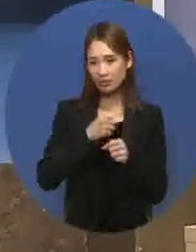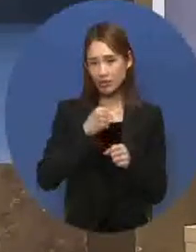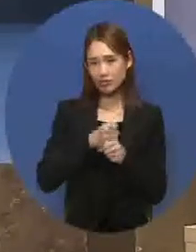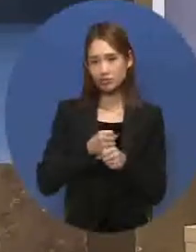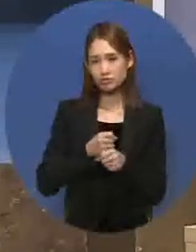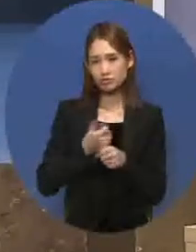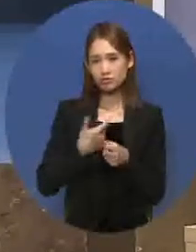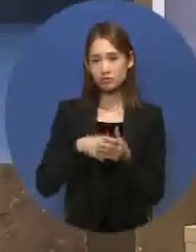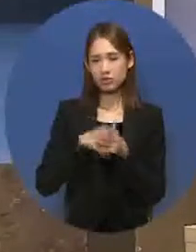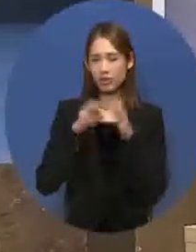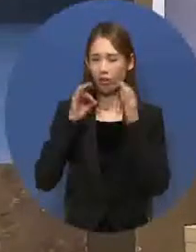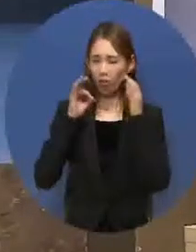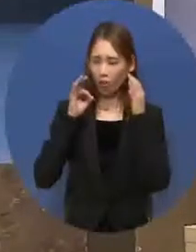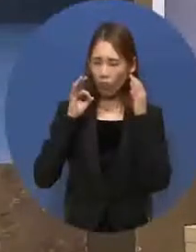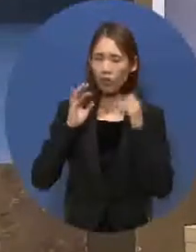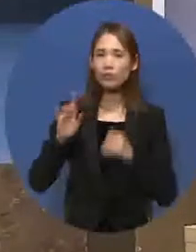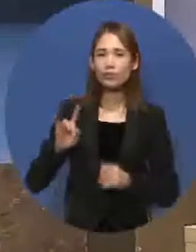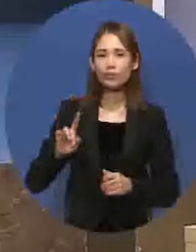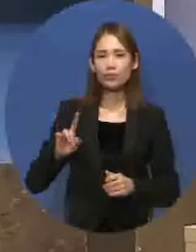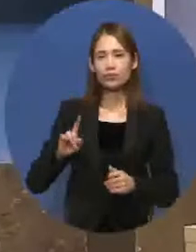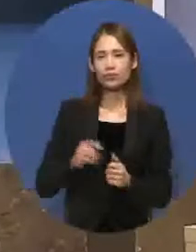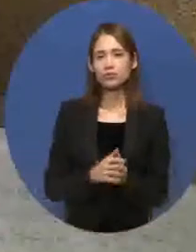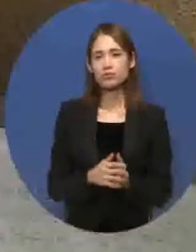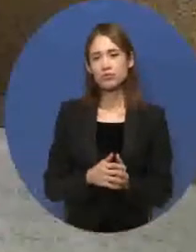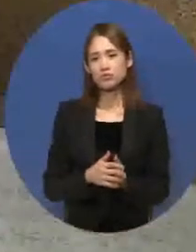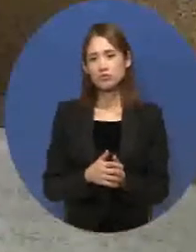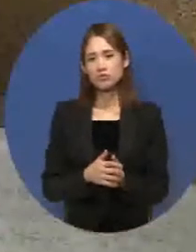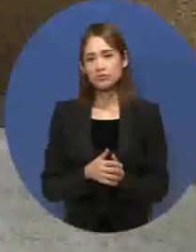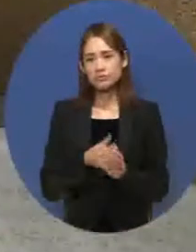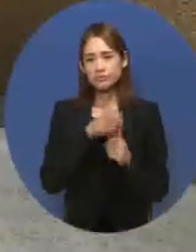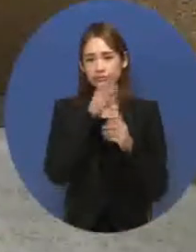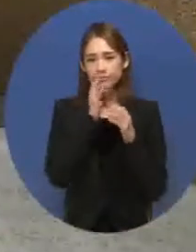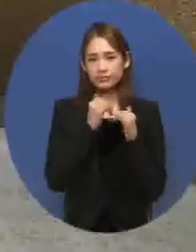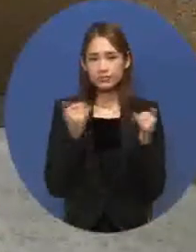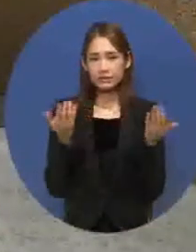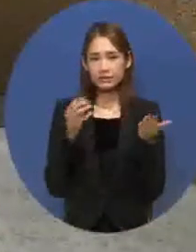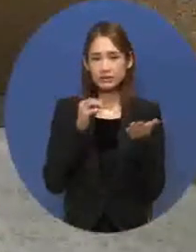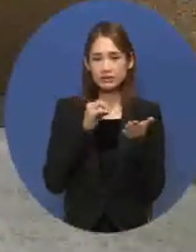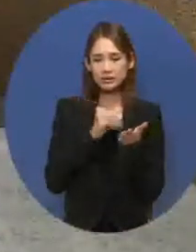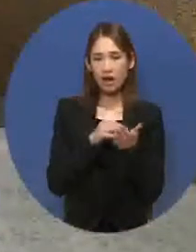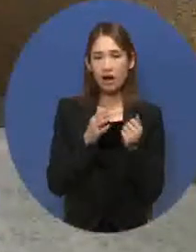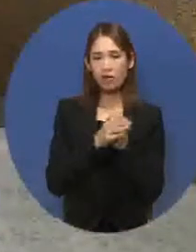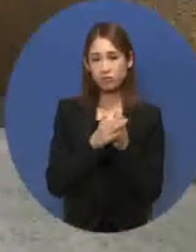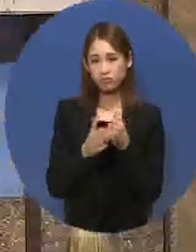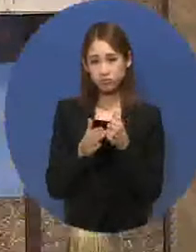위해서는 어떤 노력을 구체적으로 하고 계신 건가요? 예. 노인들 일자리 때문에